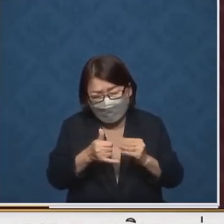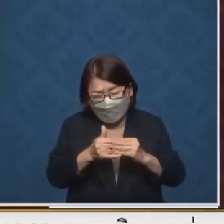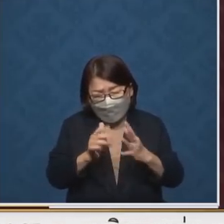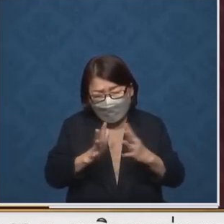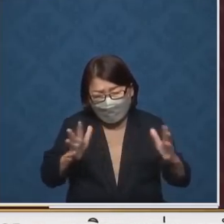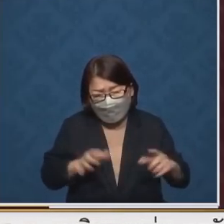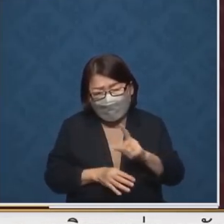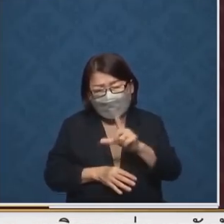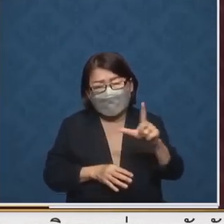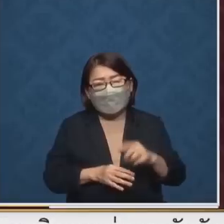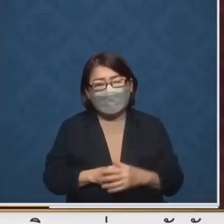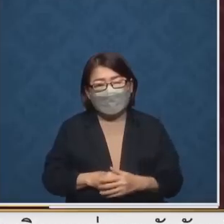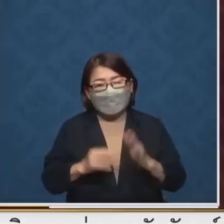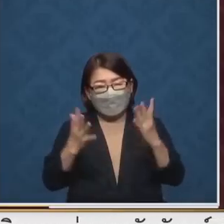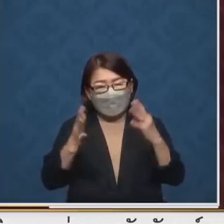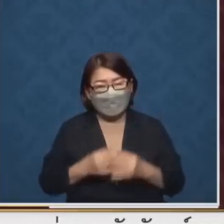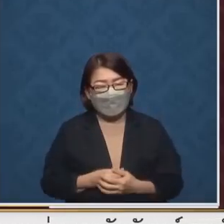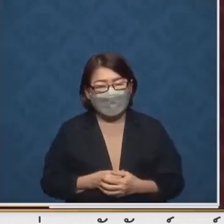ไปครับ